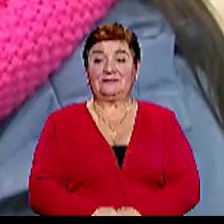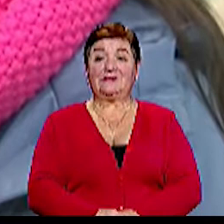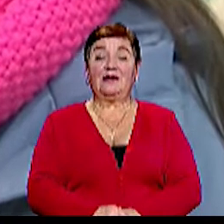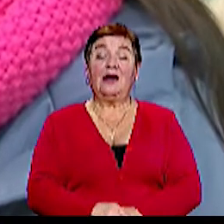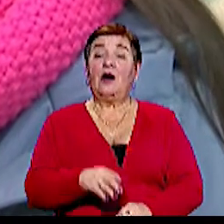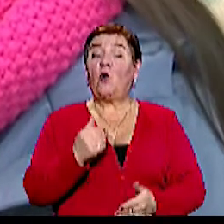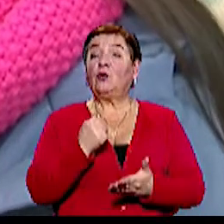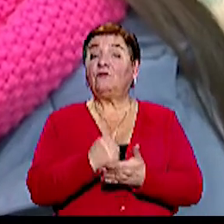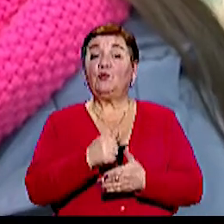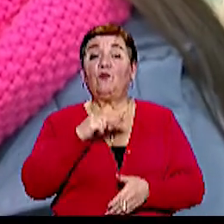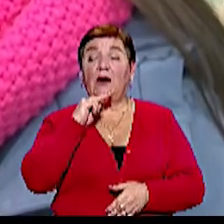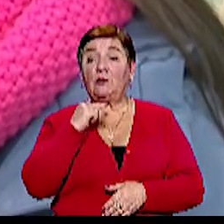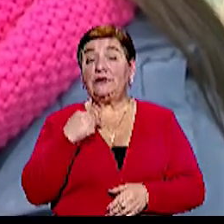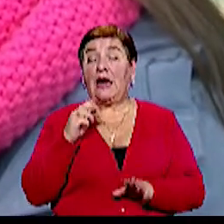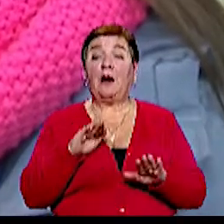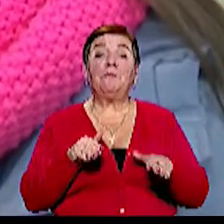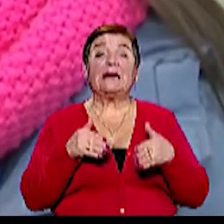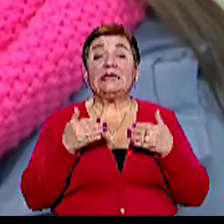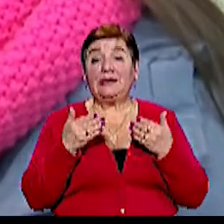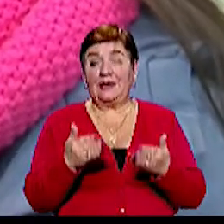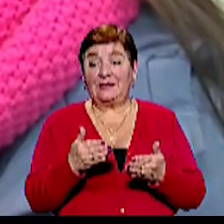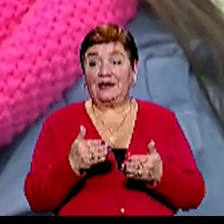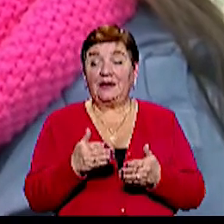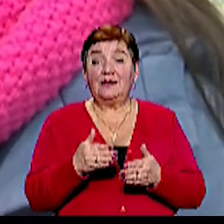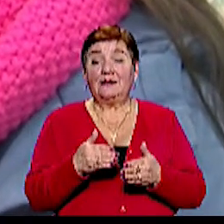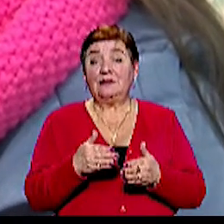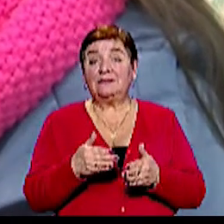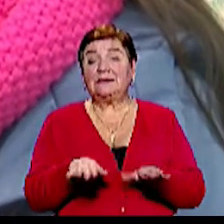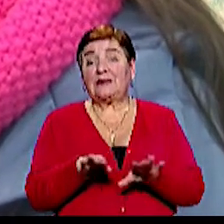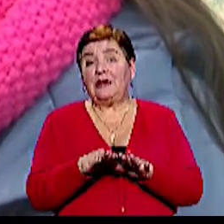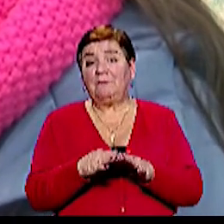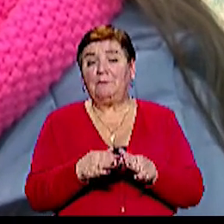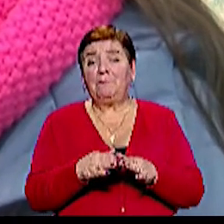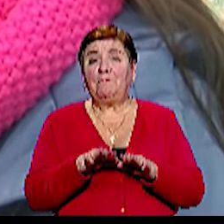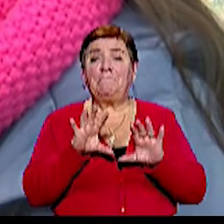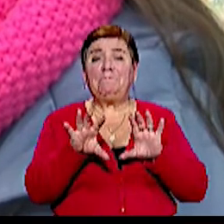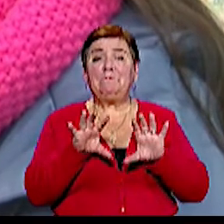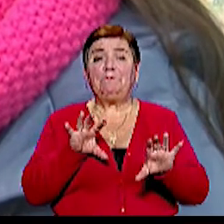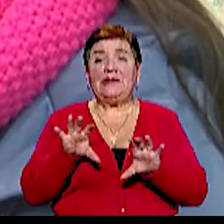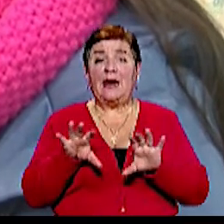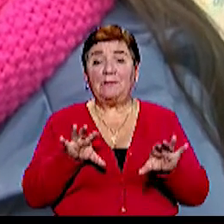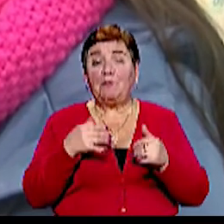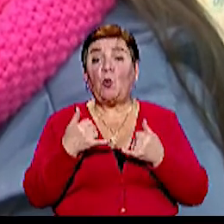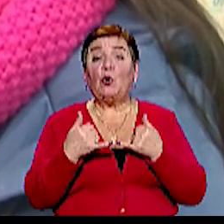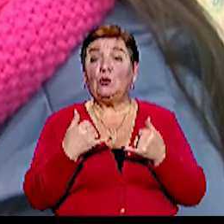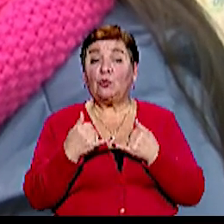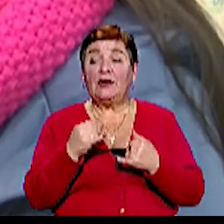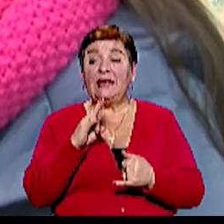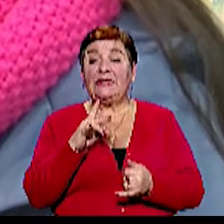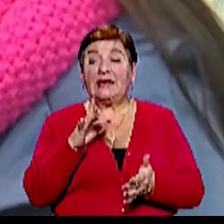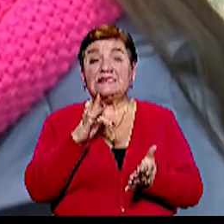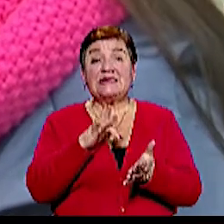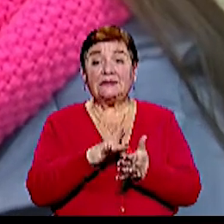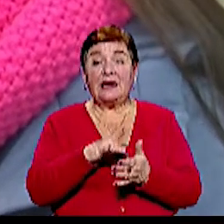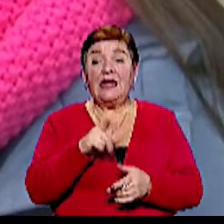Головну увагу в цьому я приділяла не предметам як таким, а плямам і плямам кольору і акцентам.